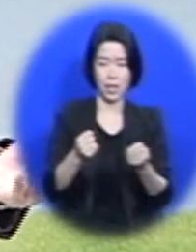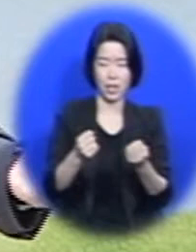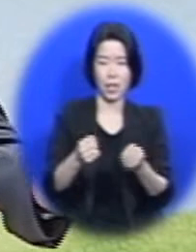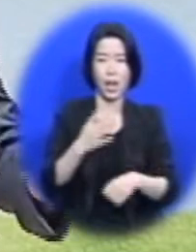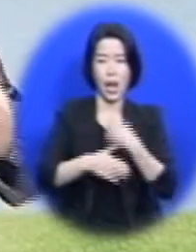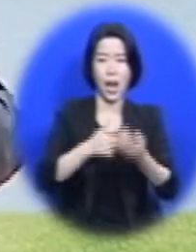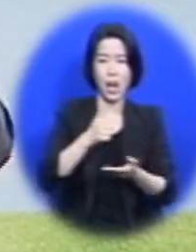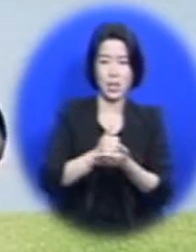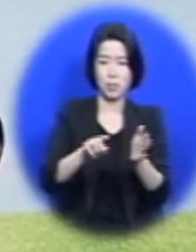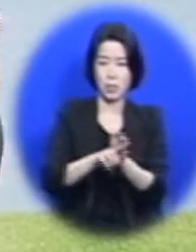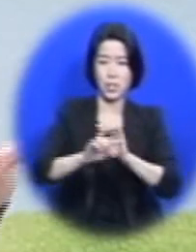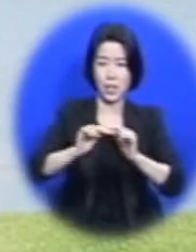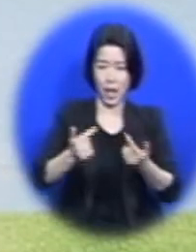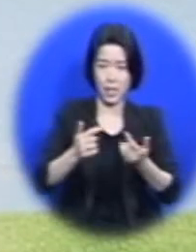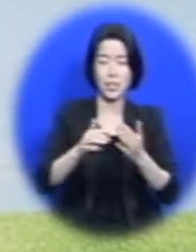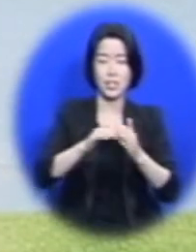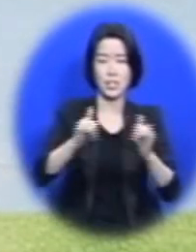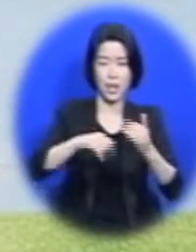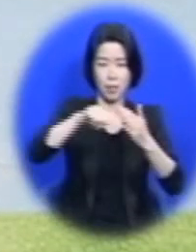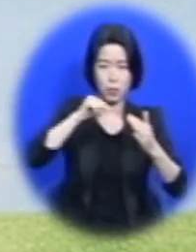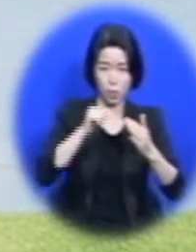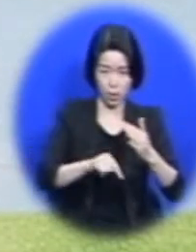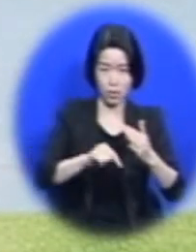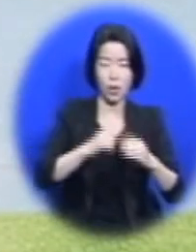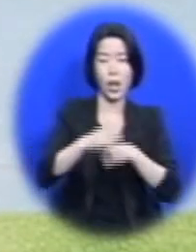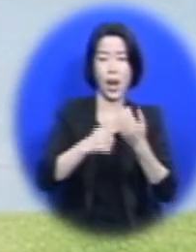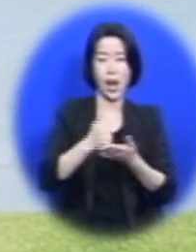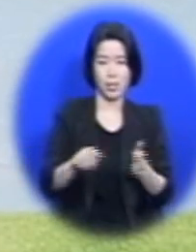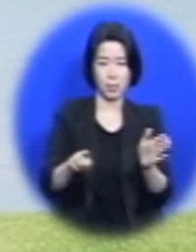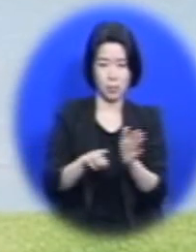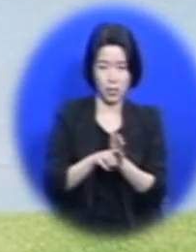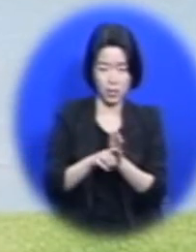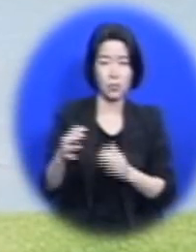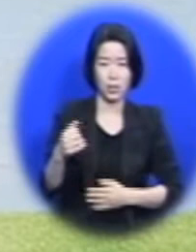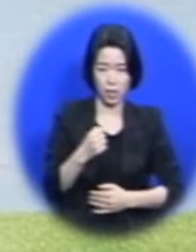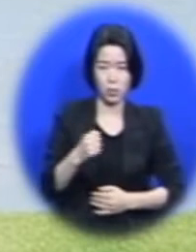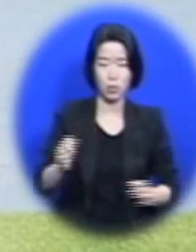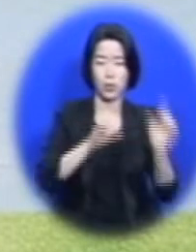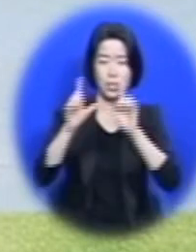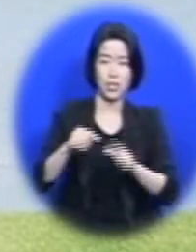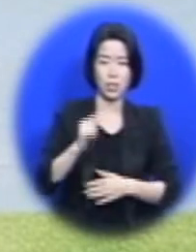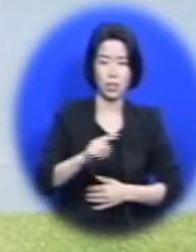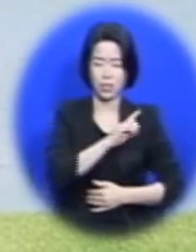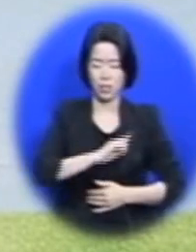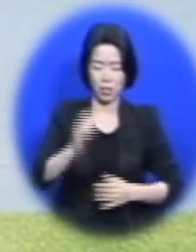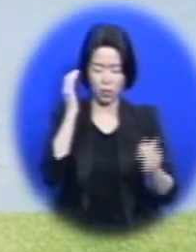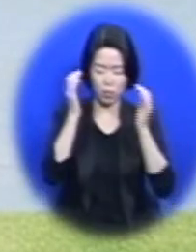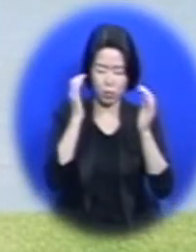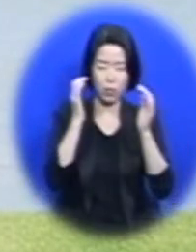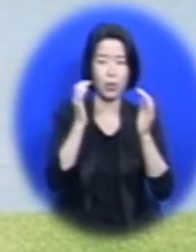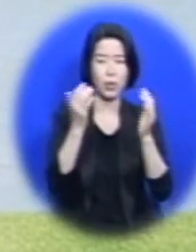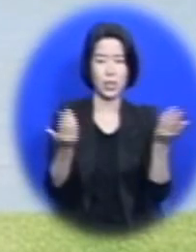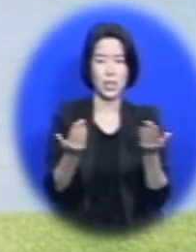믿지 않는 사람들 속에서 하나님을 믿는 믿음으로 산다는 것이 가장 고통스러운 일